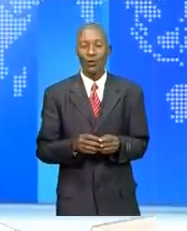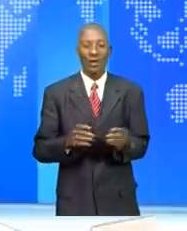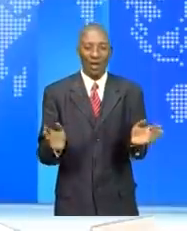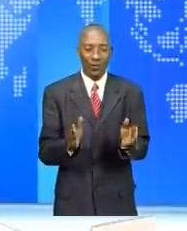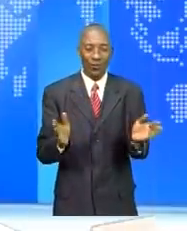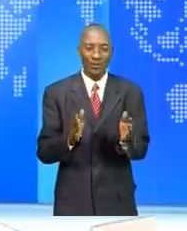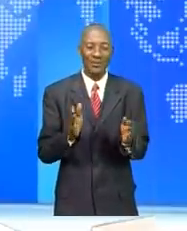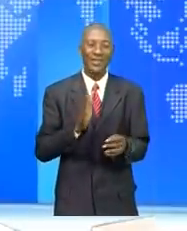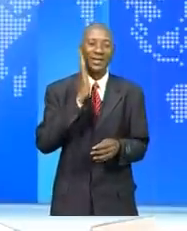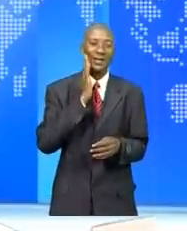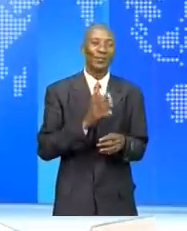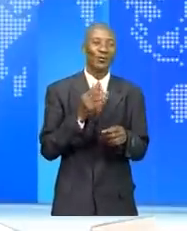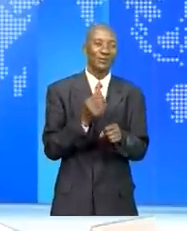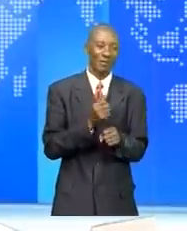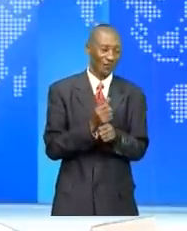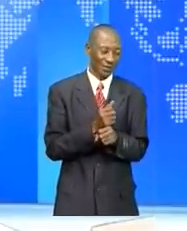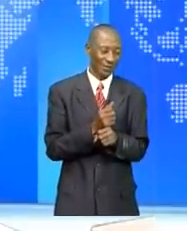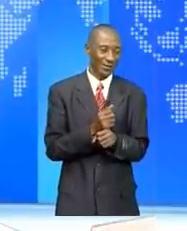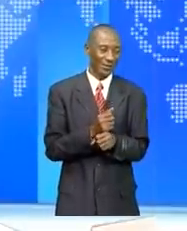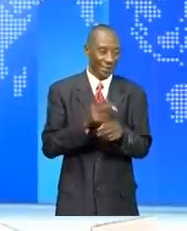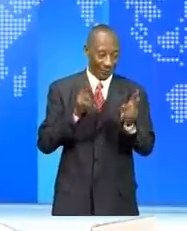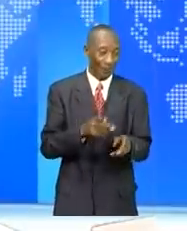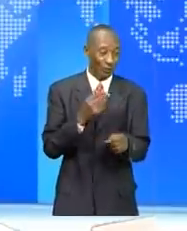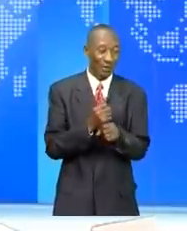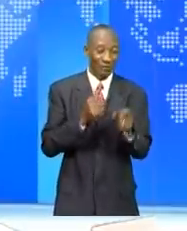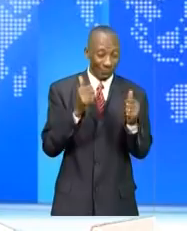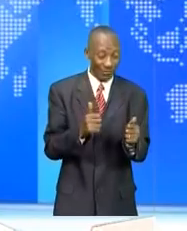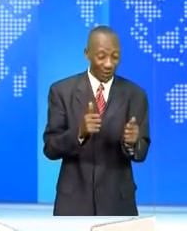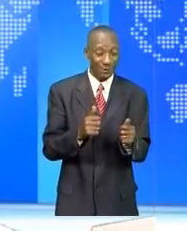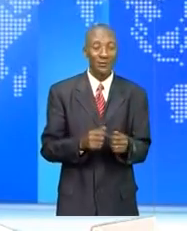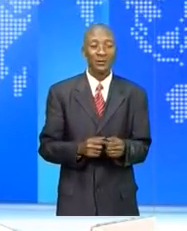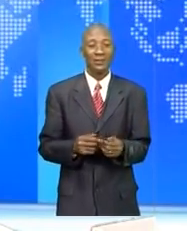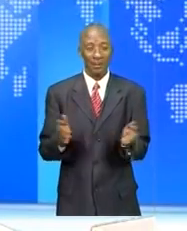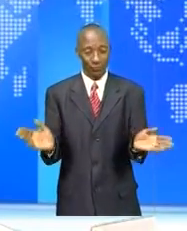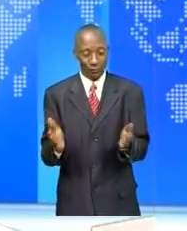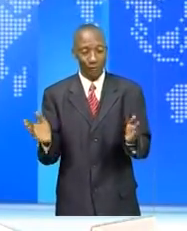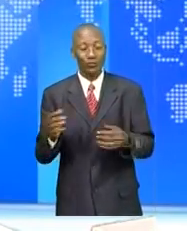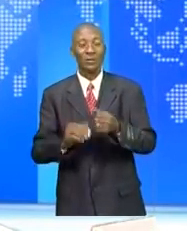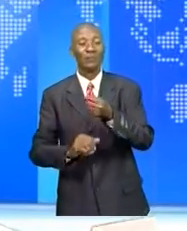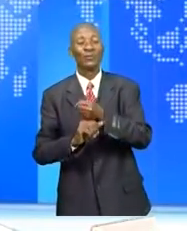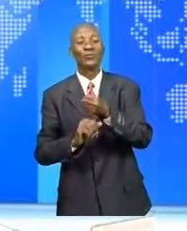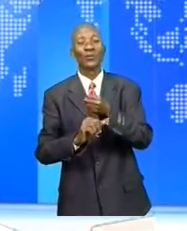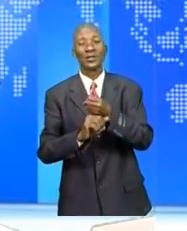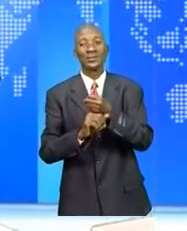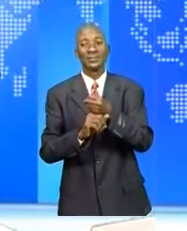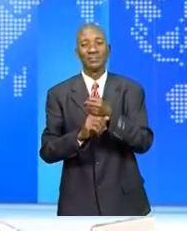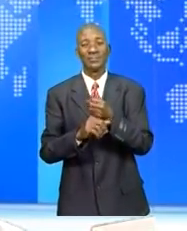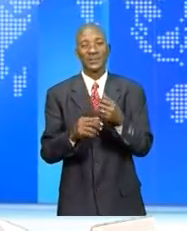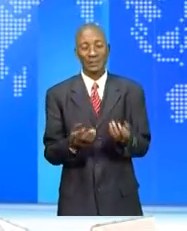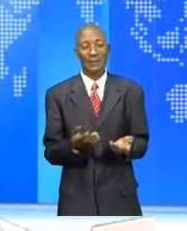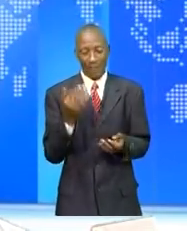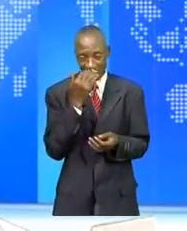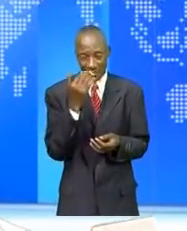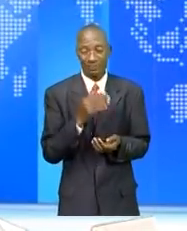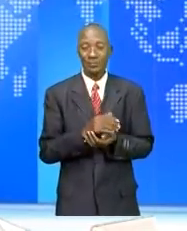en charge de la justice, Rose Mutombo, a lancé ce lundi les travaux de 2 sessions de formation à l'arbitrage. Betty Amanikunda.